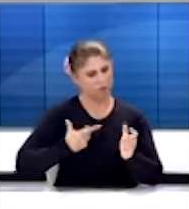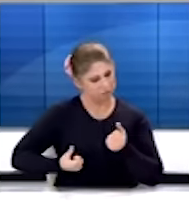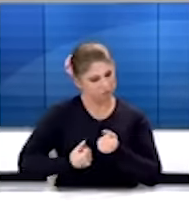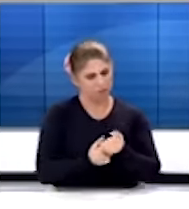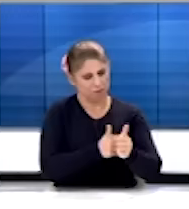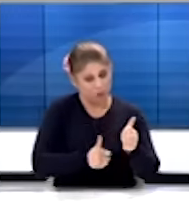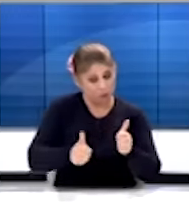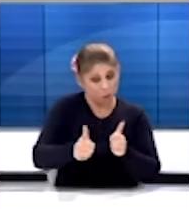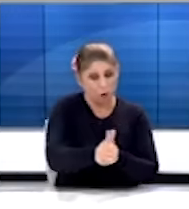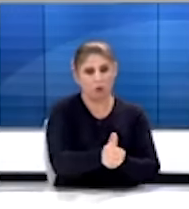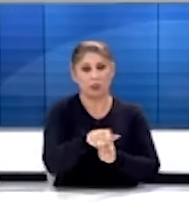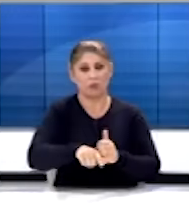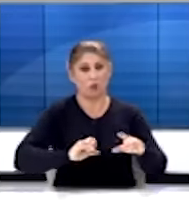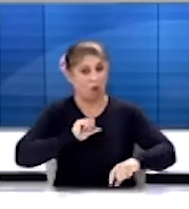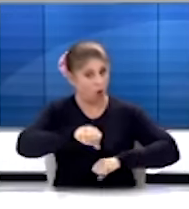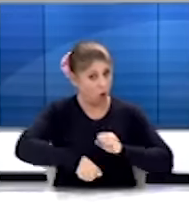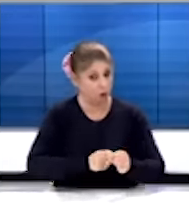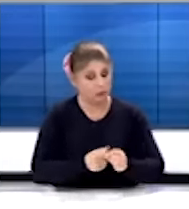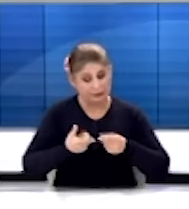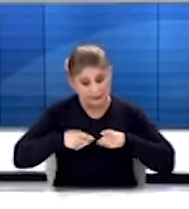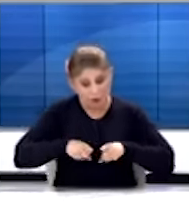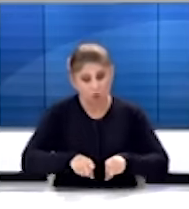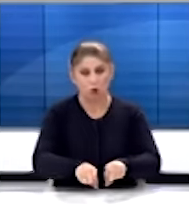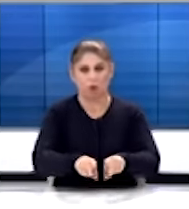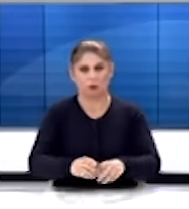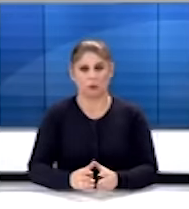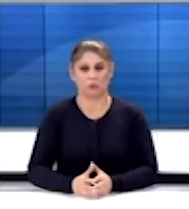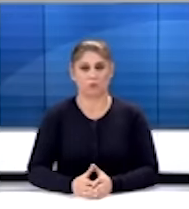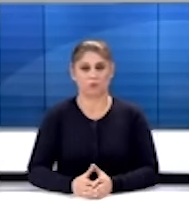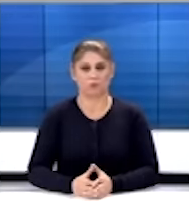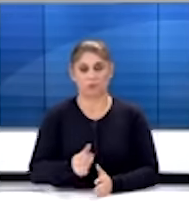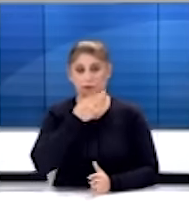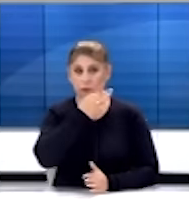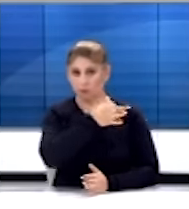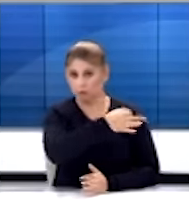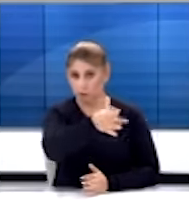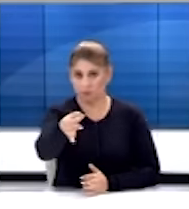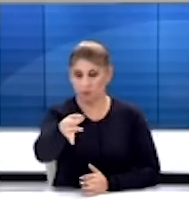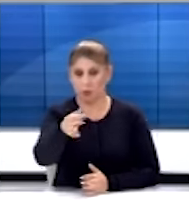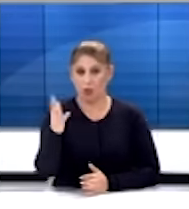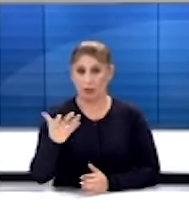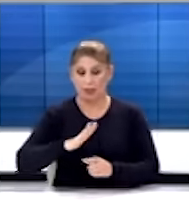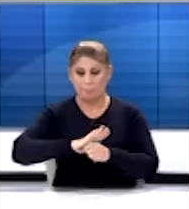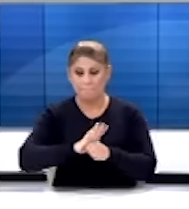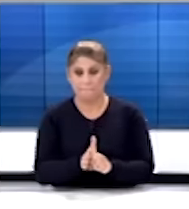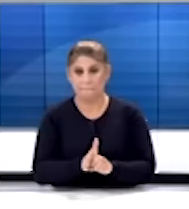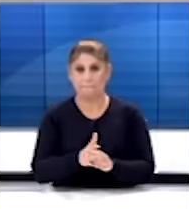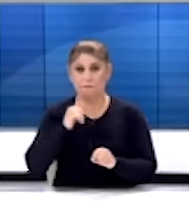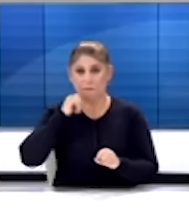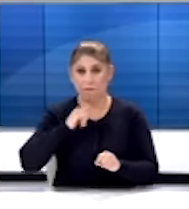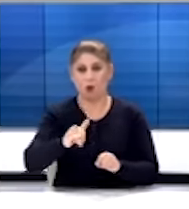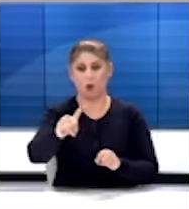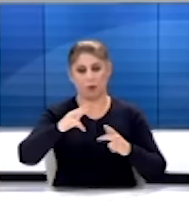θα πρωτοστατήσουμε φυσικά σε αυτούς τους αγώνες και ταυτόχρονα τους επισημαίνουμε ότι η πλήρης και